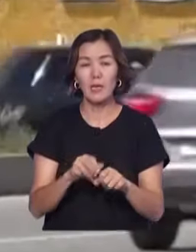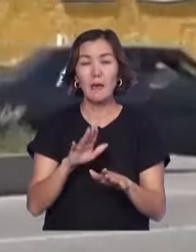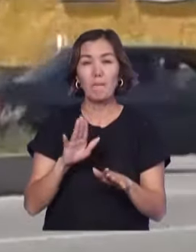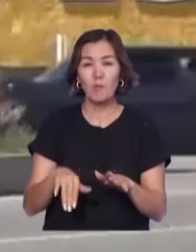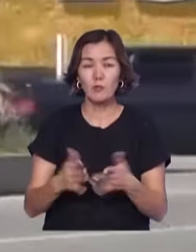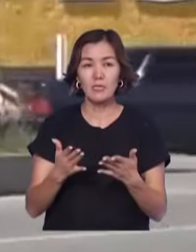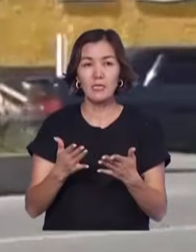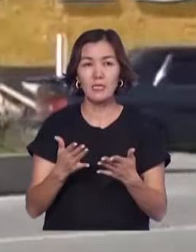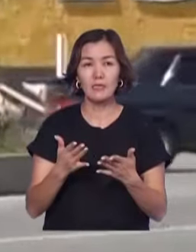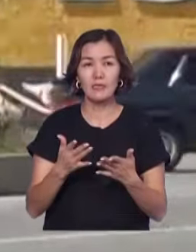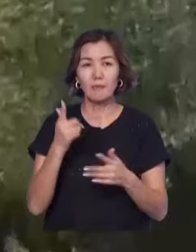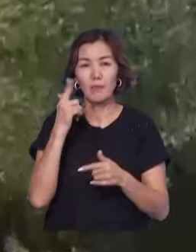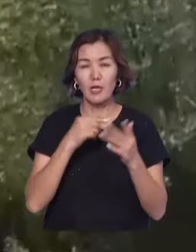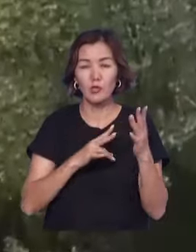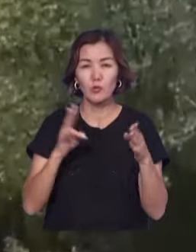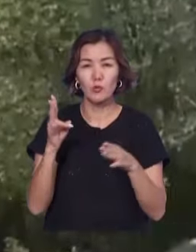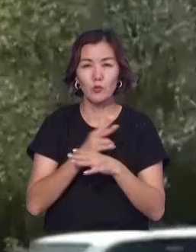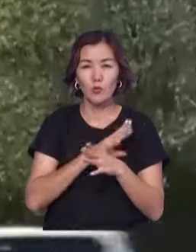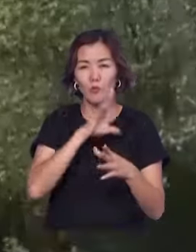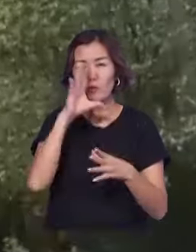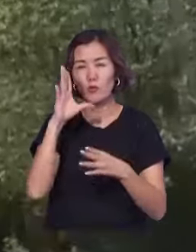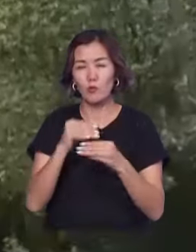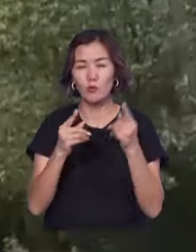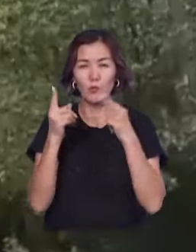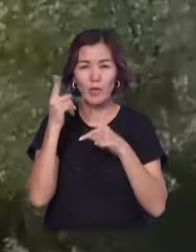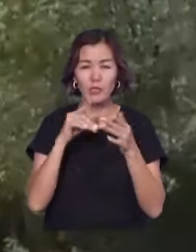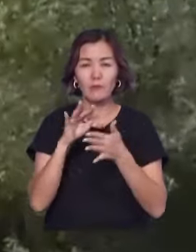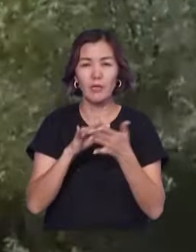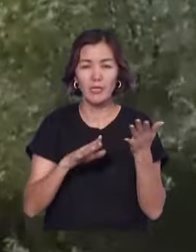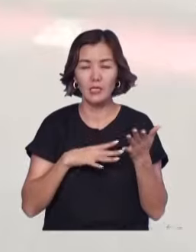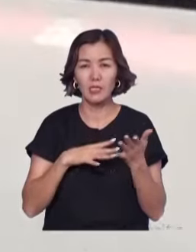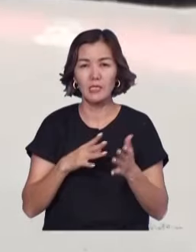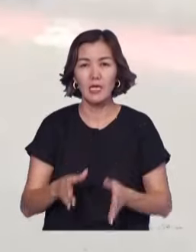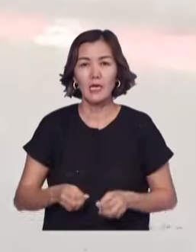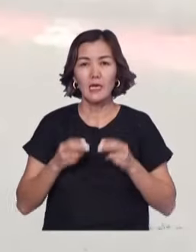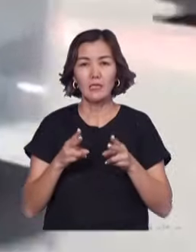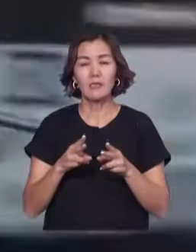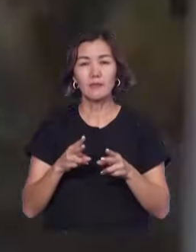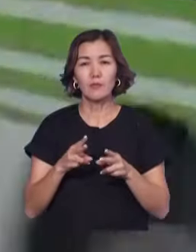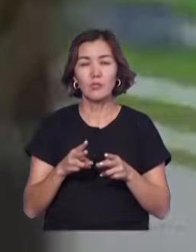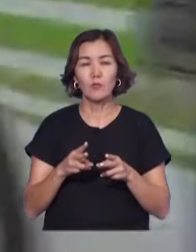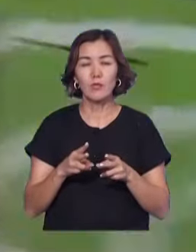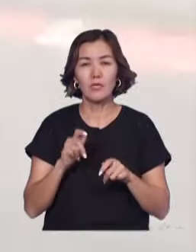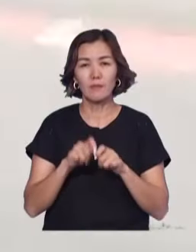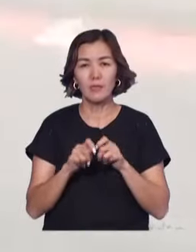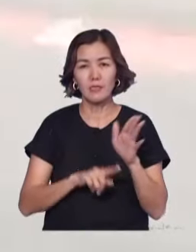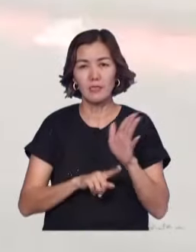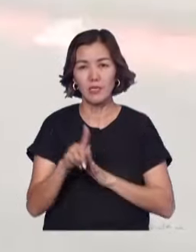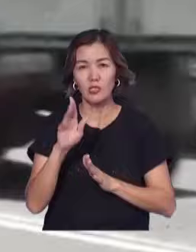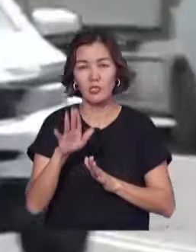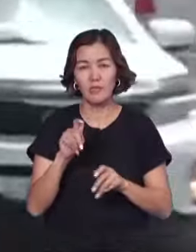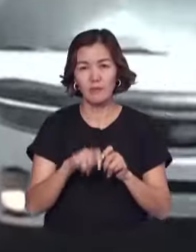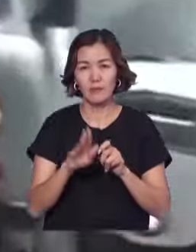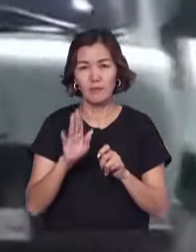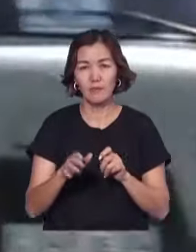инцидента ребенок плачет день и ночь. По данному факту возбуждено уголовное дело. Начато расследование, сообщили в областном департаменте